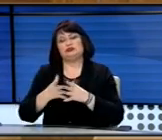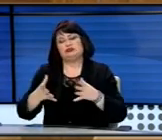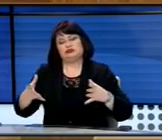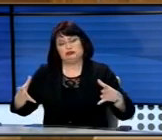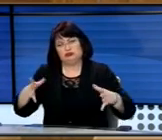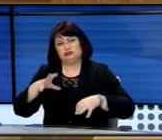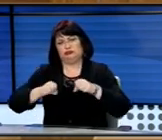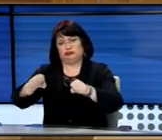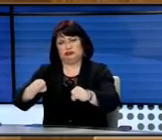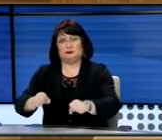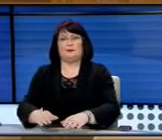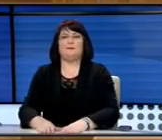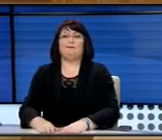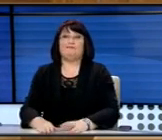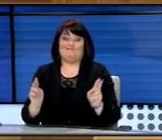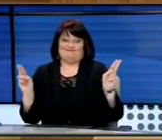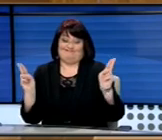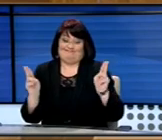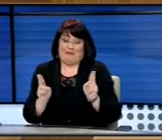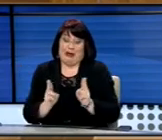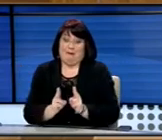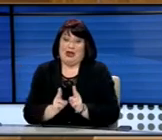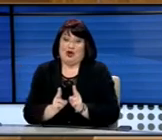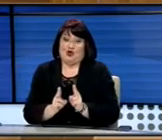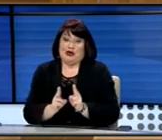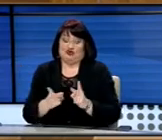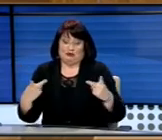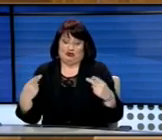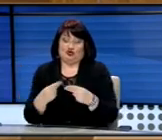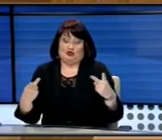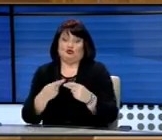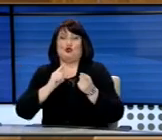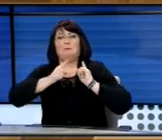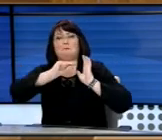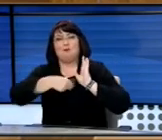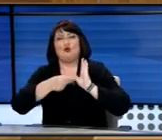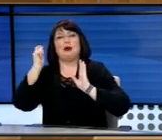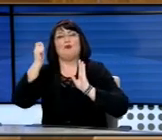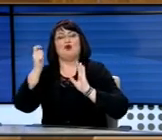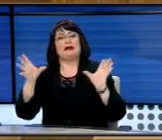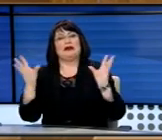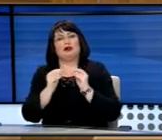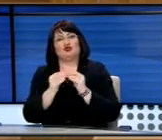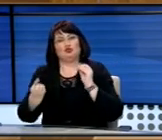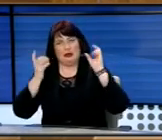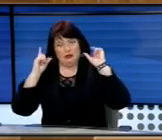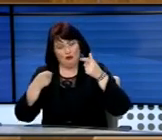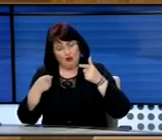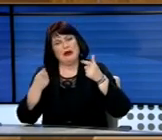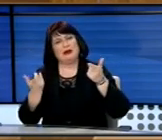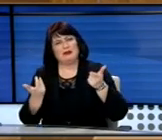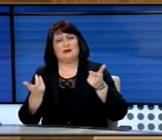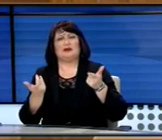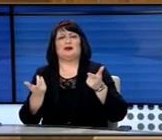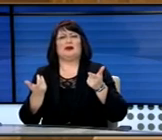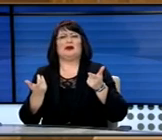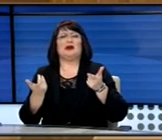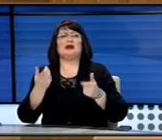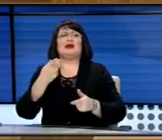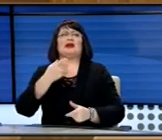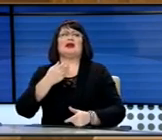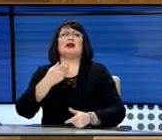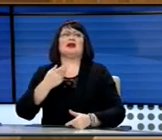ονομάζεται περιοριστική πολιτική, με τα κουρέματα και τα μνημόνια που εφάρμοσαν τόσο η Νέα Δημοκρατία όσο και κατά βάση